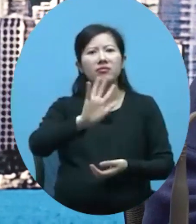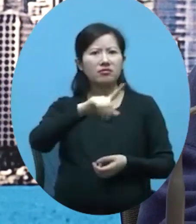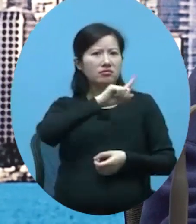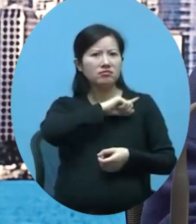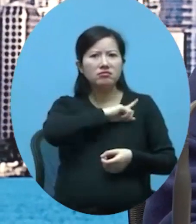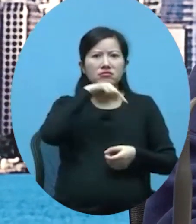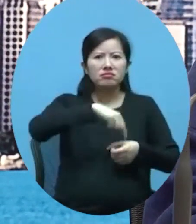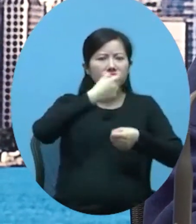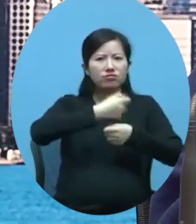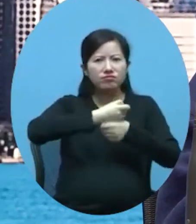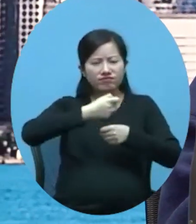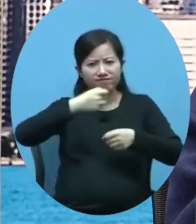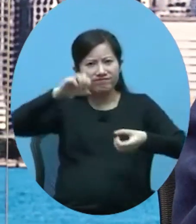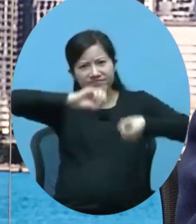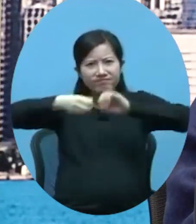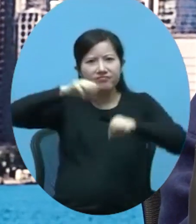自己研发的